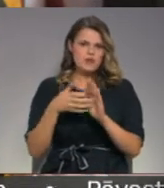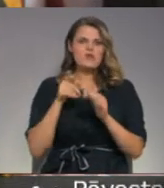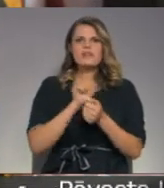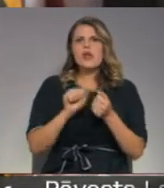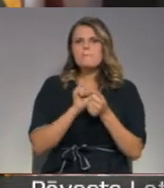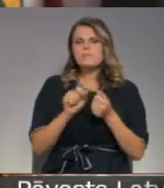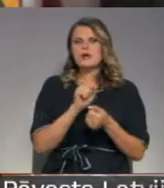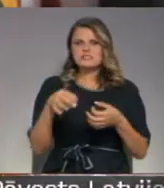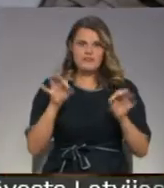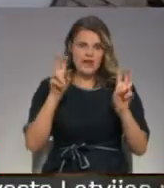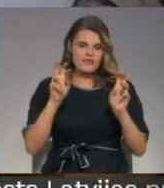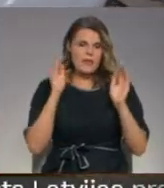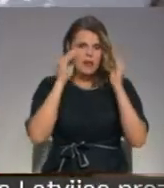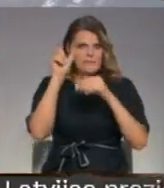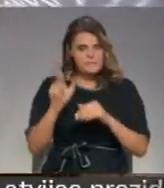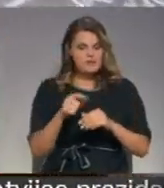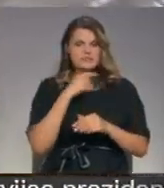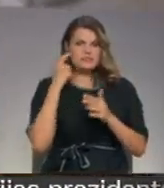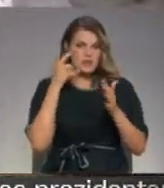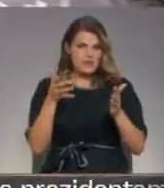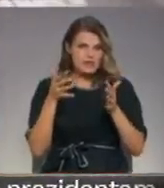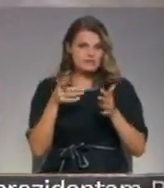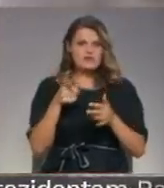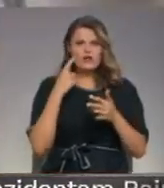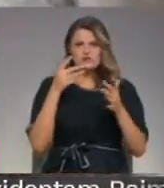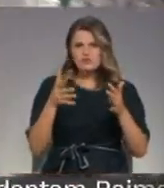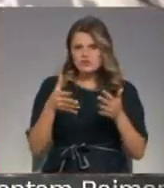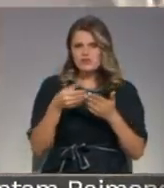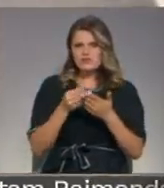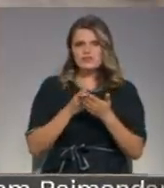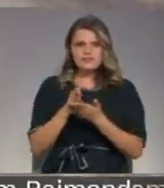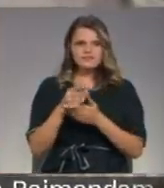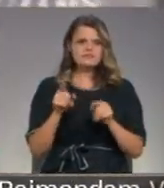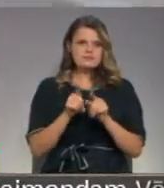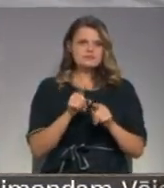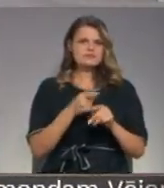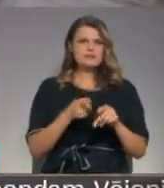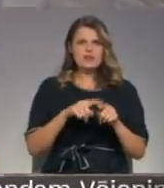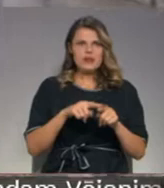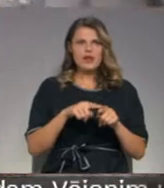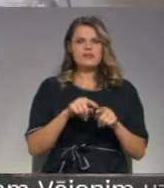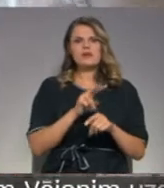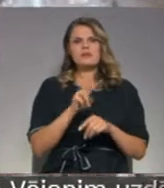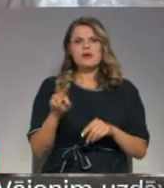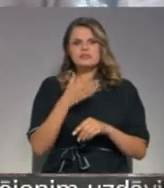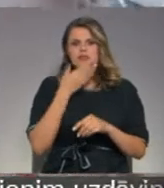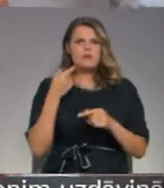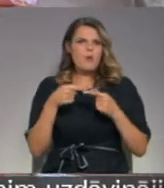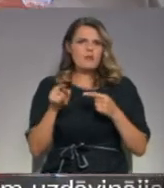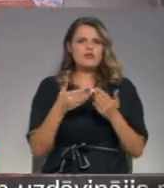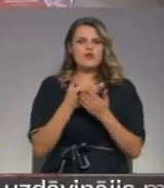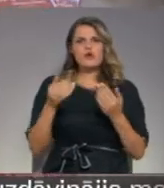tēma. Un to arī gribējās tā uzsvērt. Tas uzsvers savā ziņā bija arī uz tādiem, kas nav pretrunā ar kaut